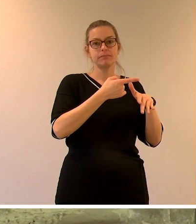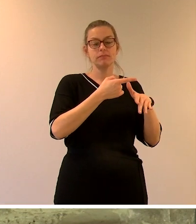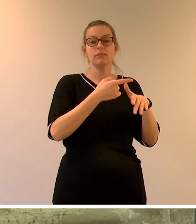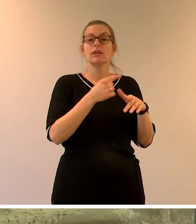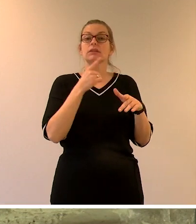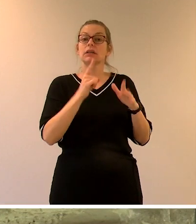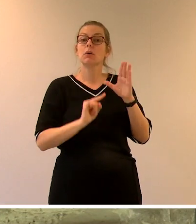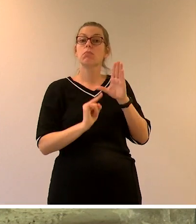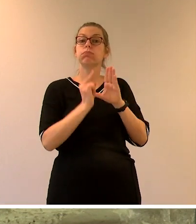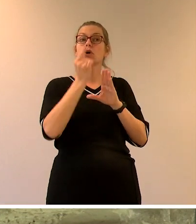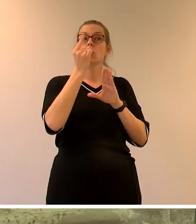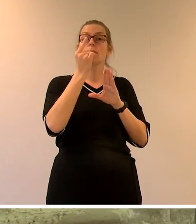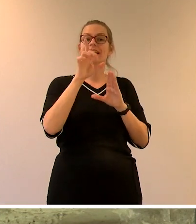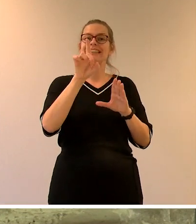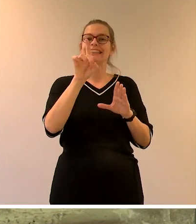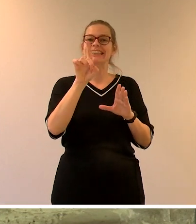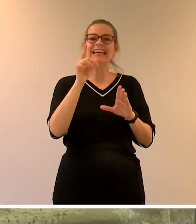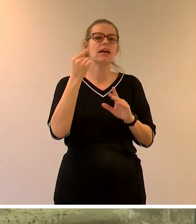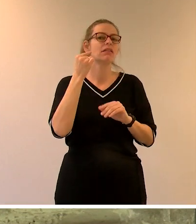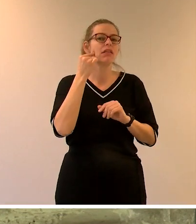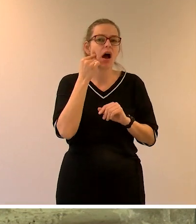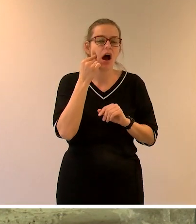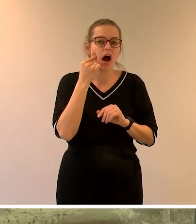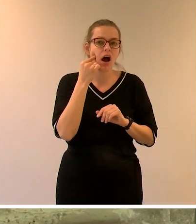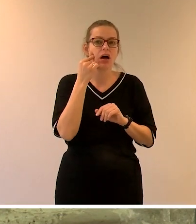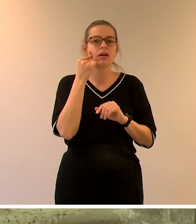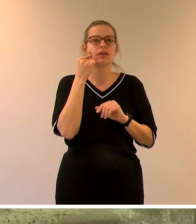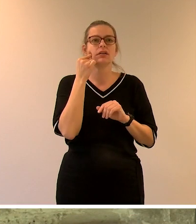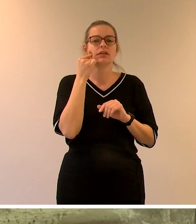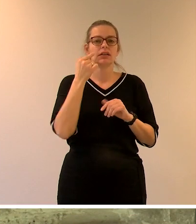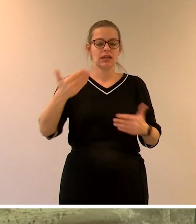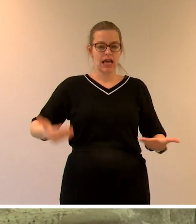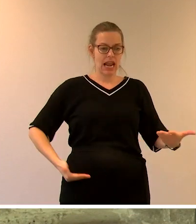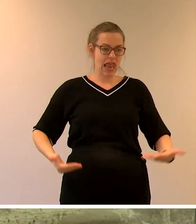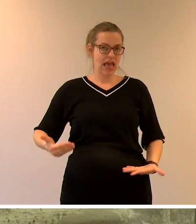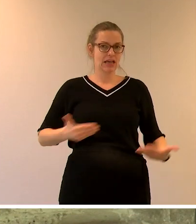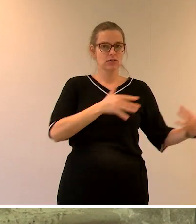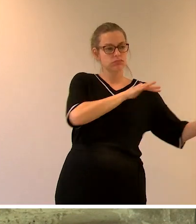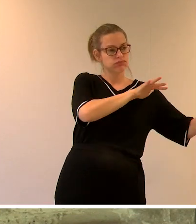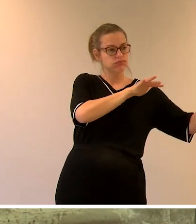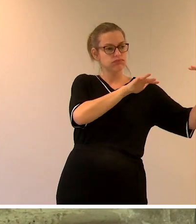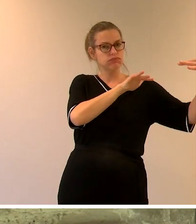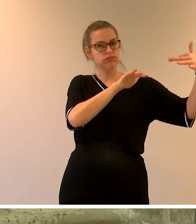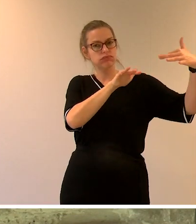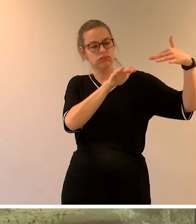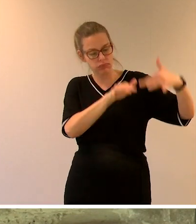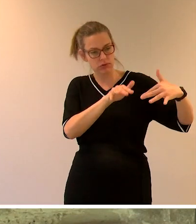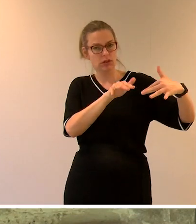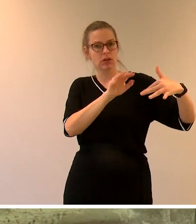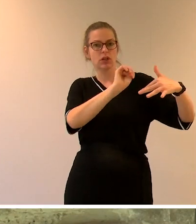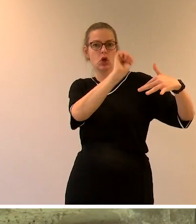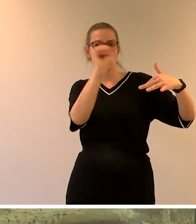Deze beroemde D-Day kregen de legers inderdaad voet aan de grond